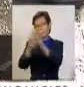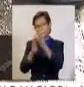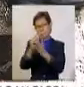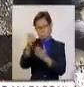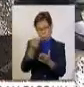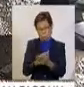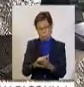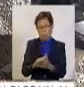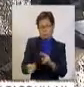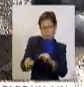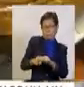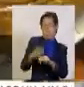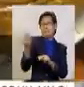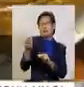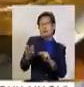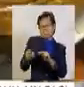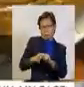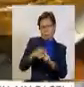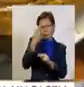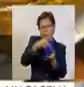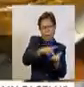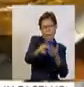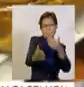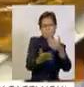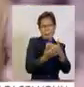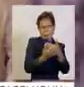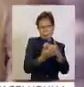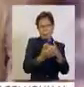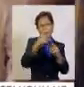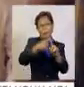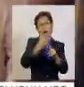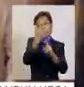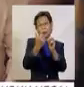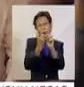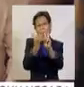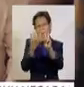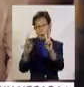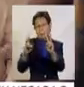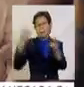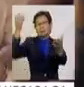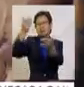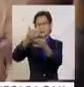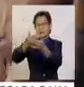RM35.4 bilion. Ia tambahan biasa berikutan berlaku bayaran balik selepas Mei 2018